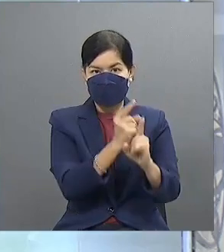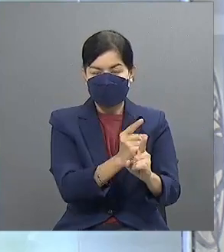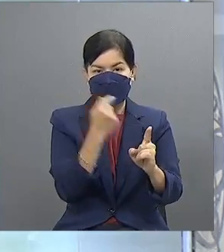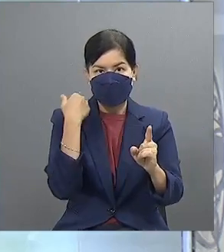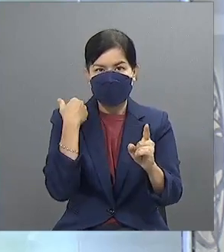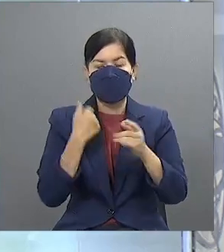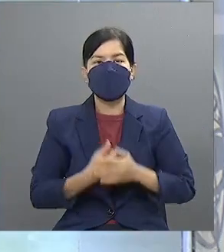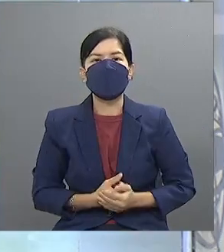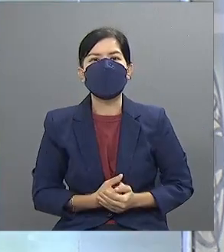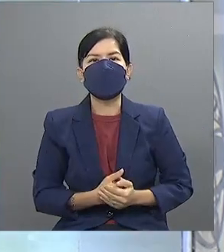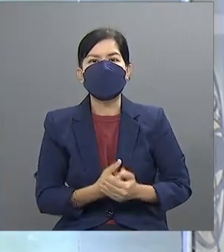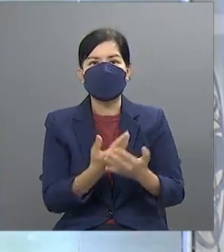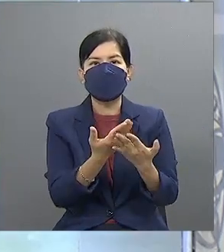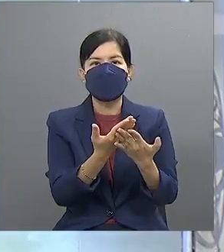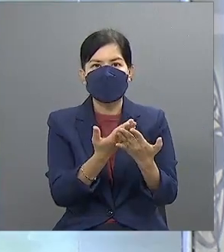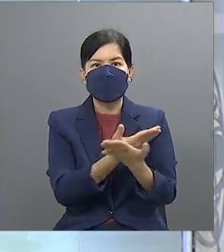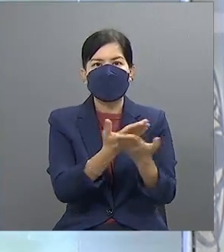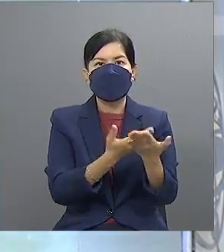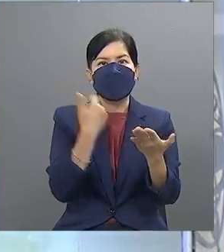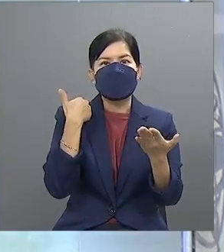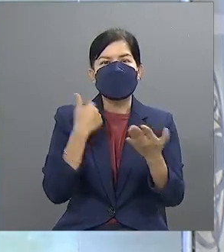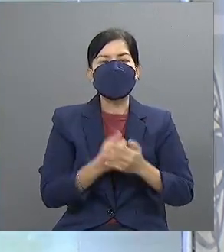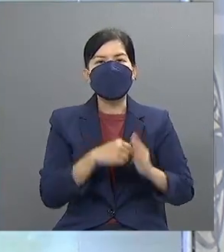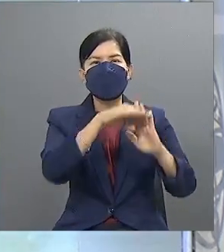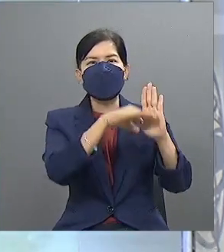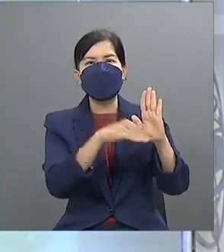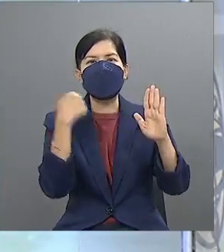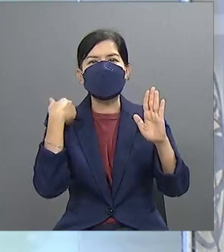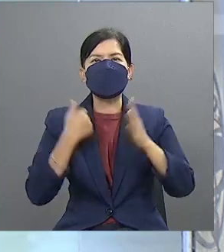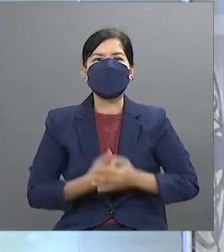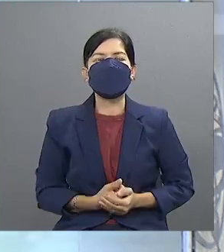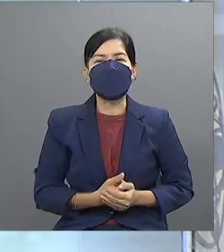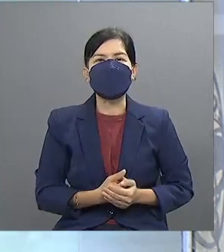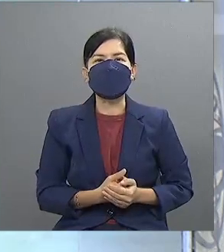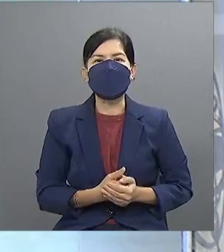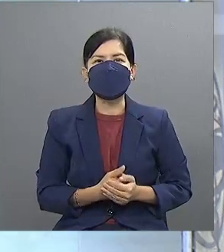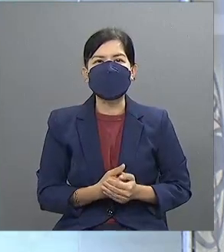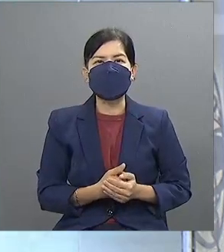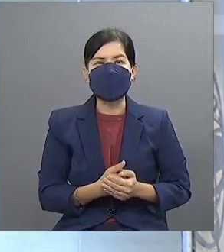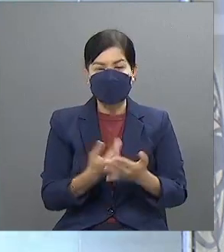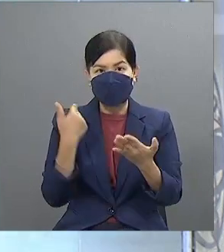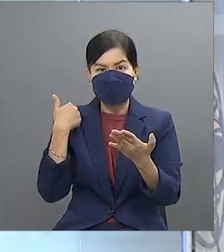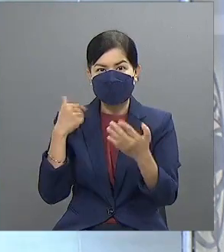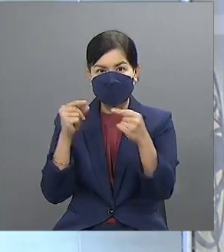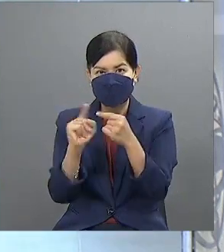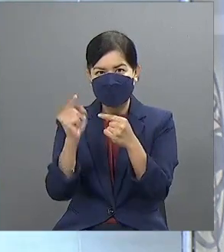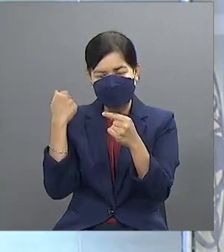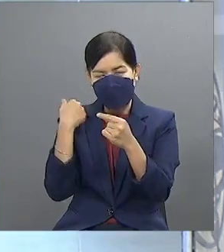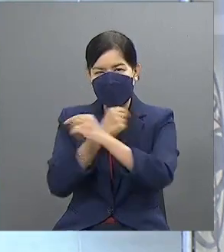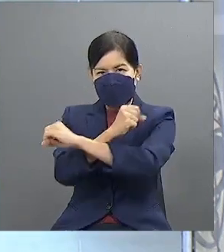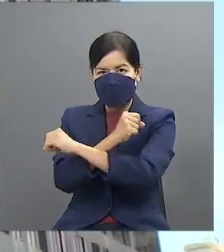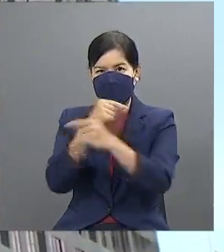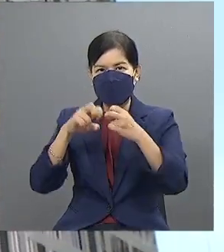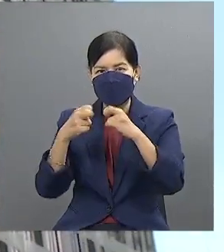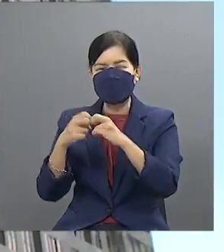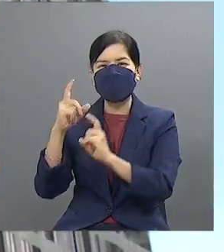จะมีการพูดถึงระบบผู้ประกอบอาคารเพื่อเพิ่มควภาภัย thrilledพ